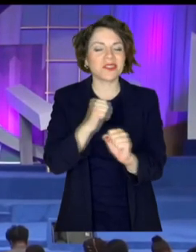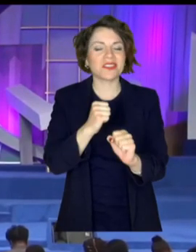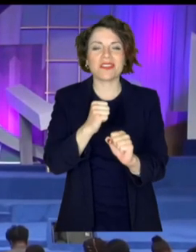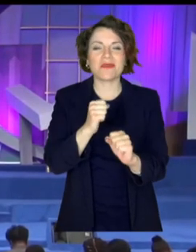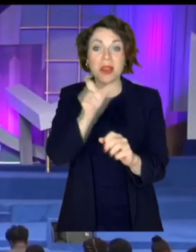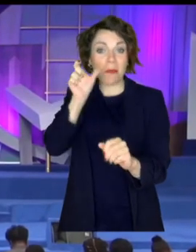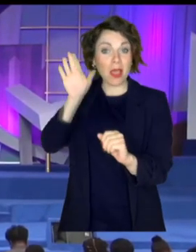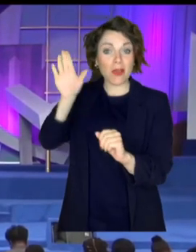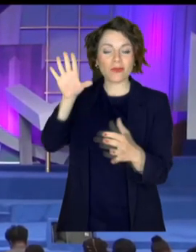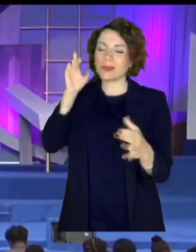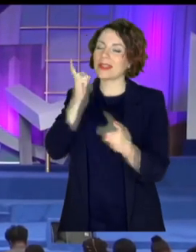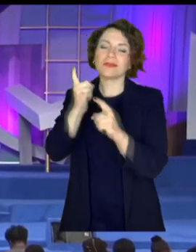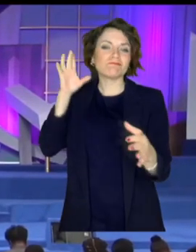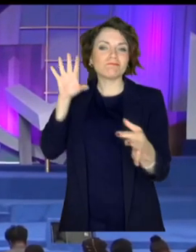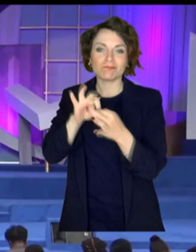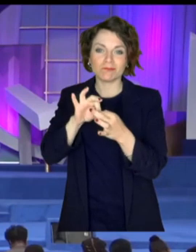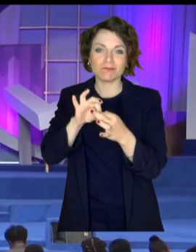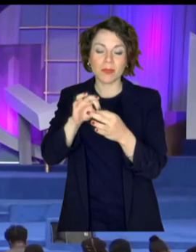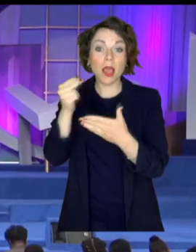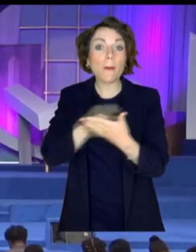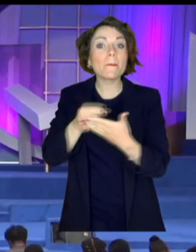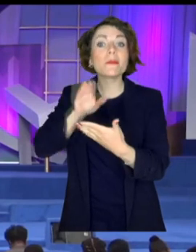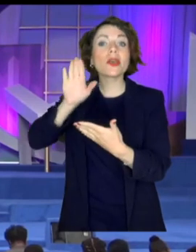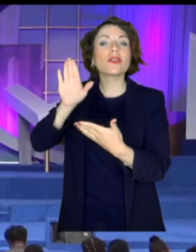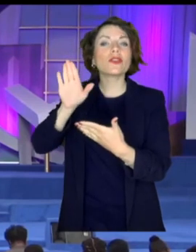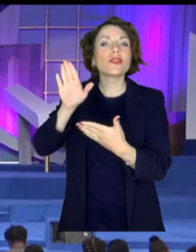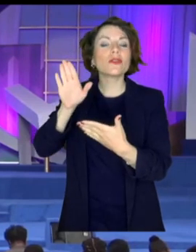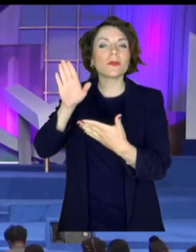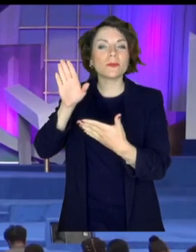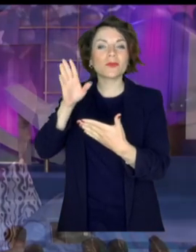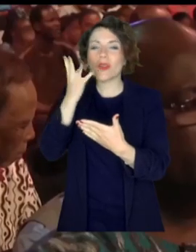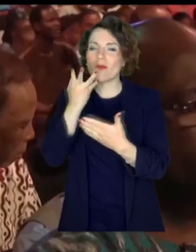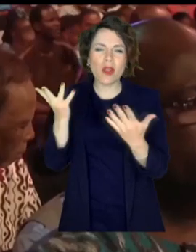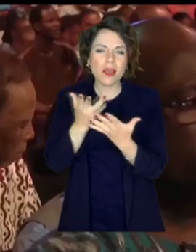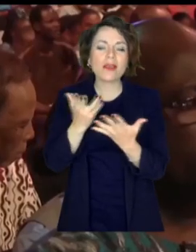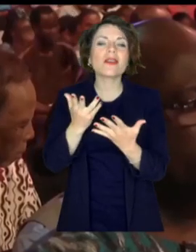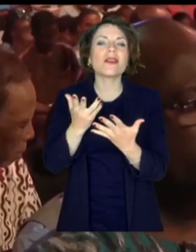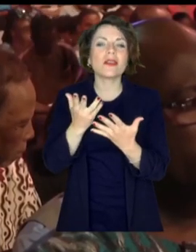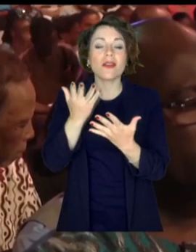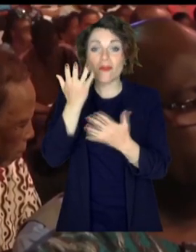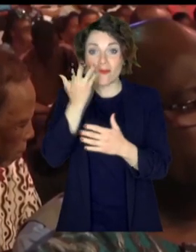la sua parola. Il piano di Dio è di edificarti attraverso la sua parola.